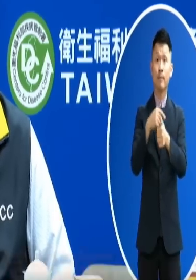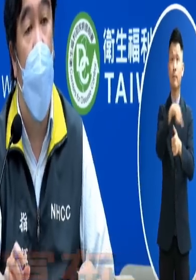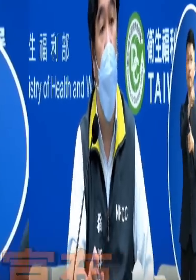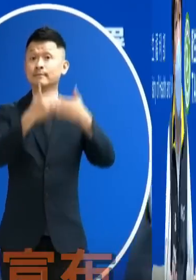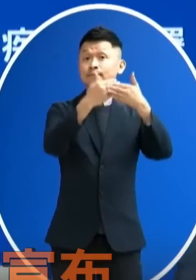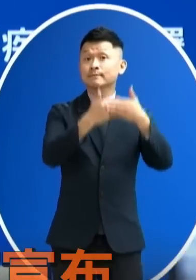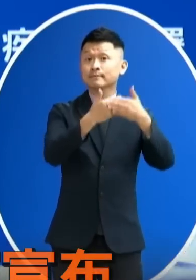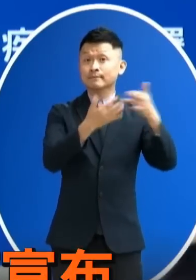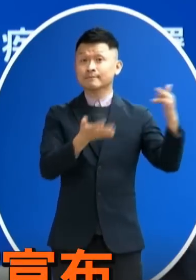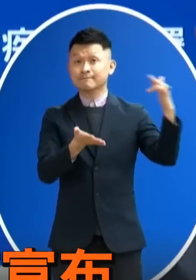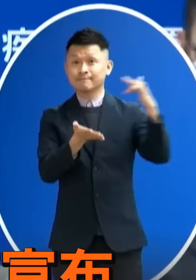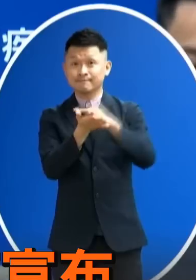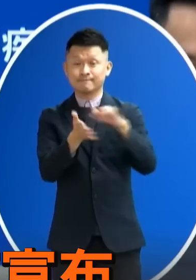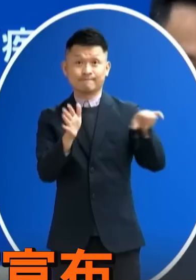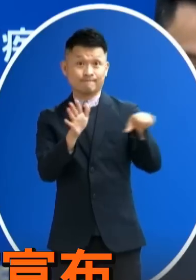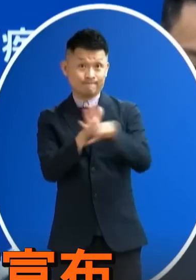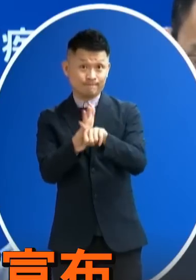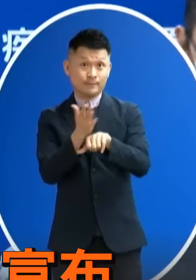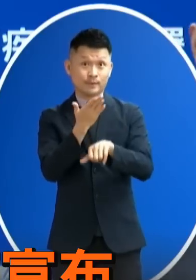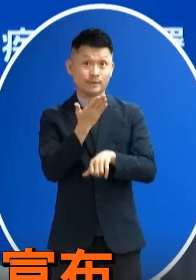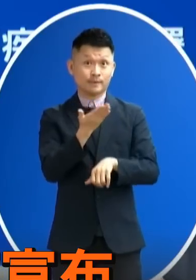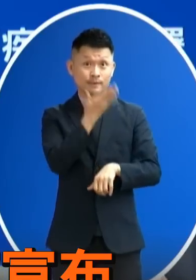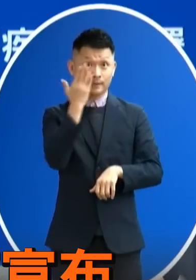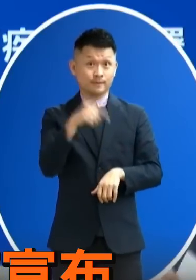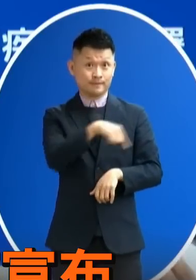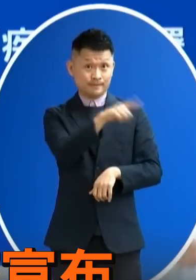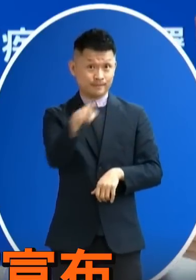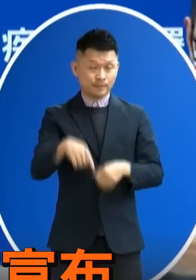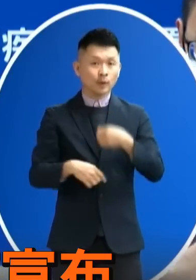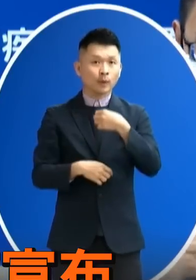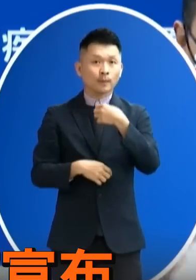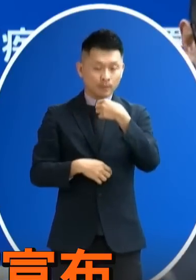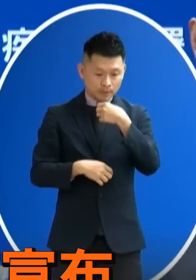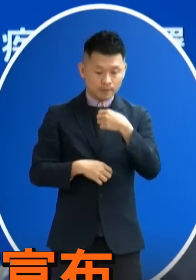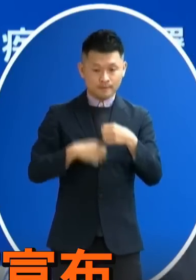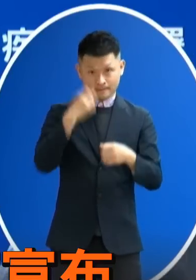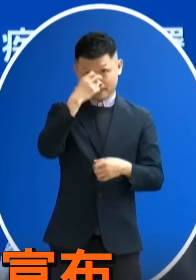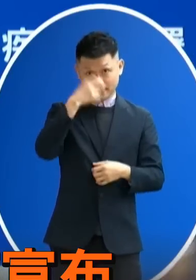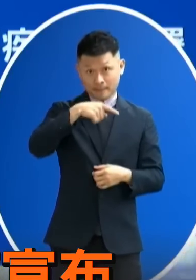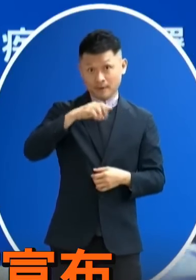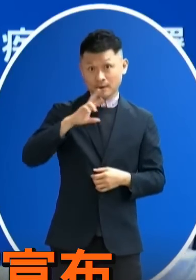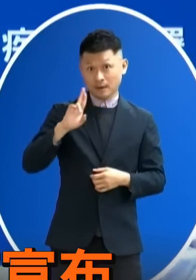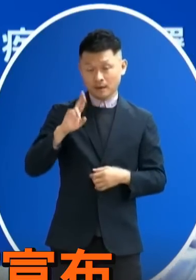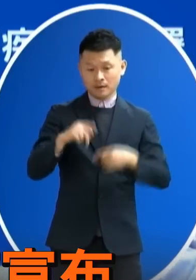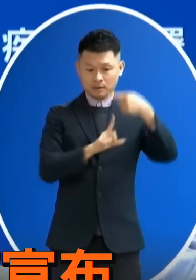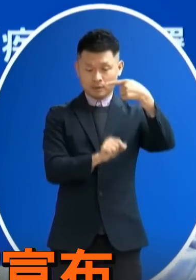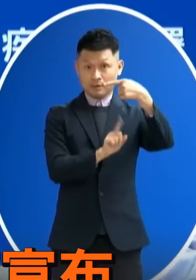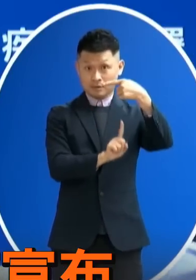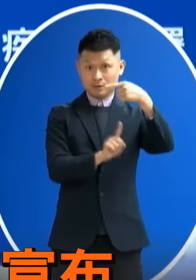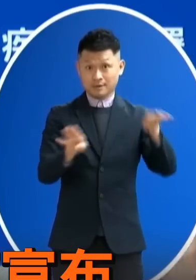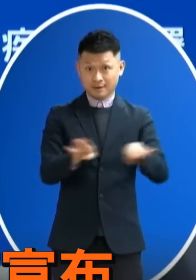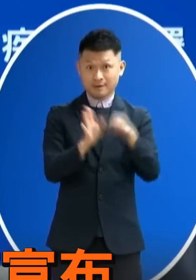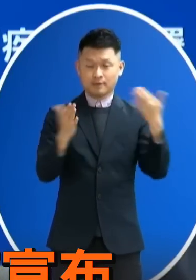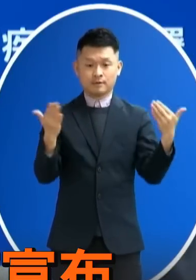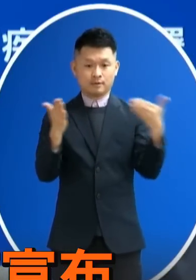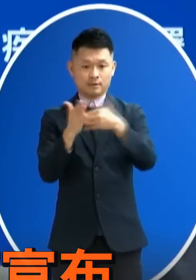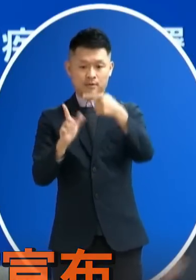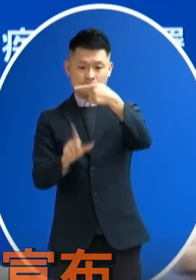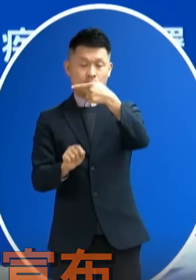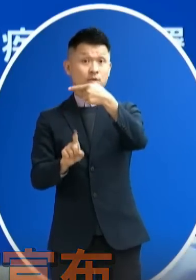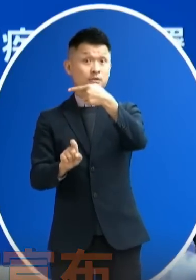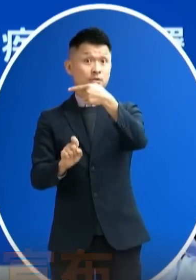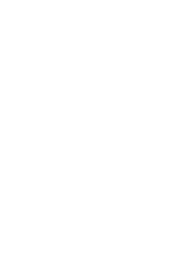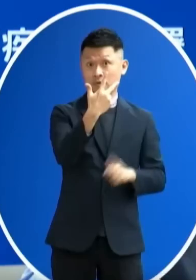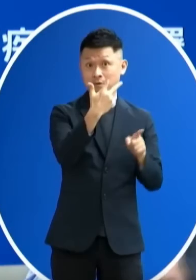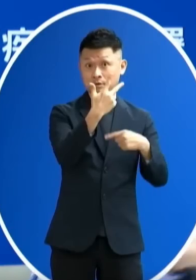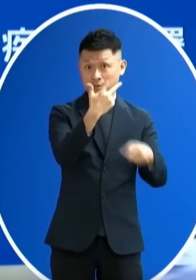间。入境来台旅客哈，做唾液 PCR 的采检哈。那从1月1号开始，那统计到1月17号